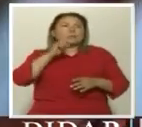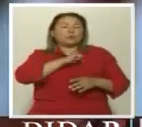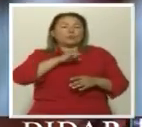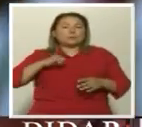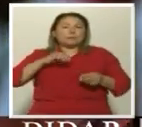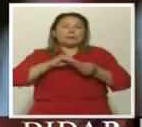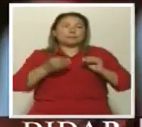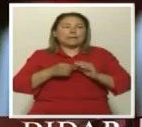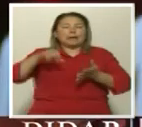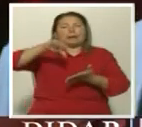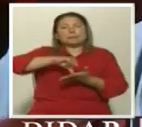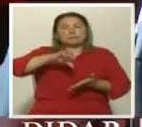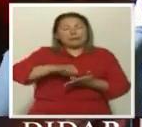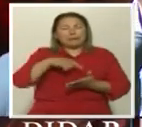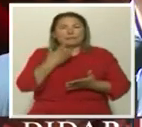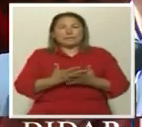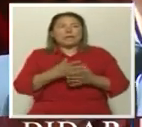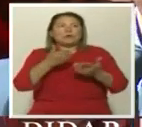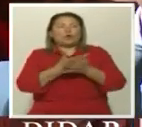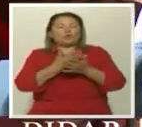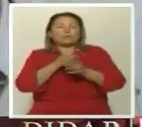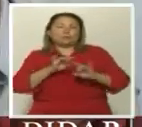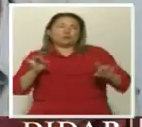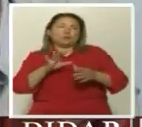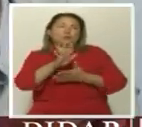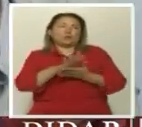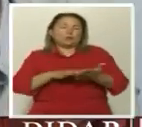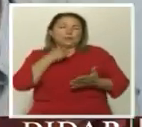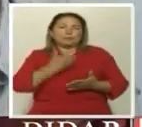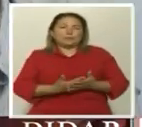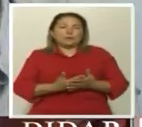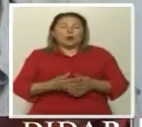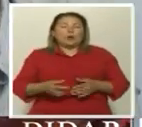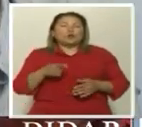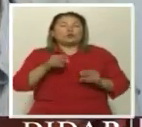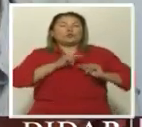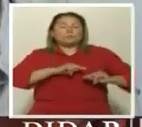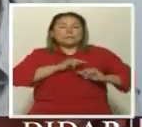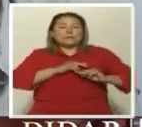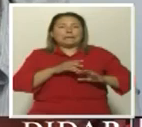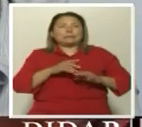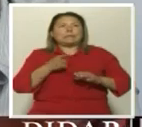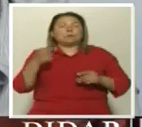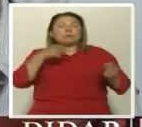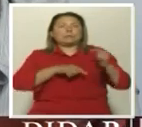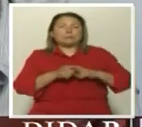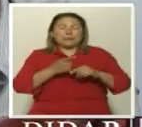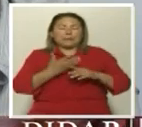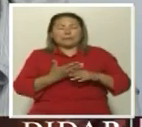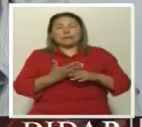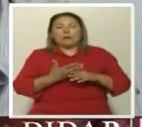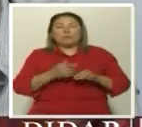көзекті мәселелерге қатысты ақпараттық жұмыстар жүргізіледі. Облыстағы студенттік клубтардың жұмысы таныстырылады. Бір-бірімен тәжірибе